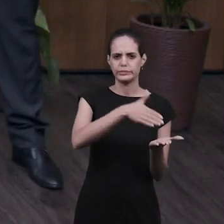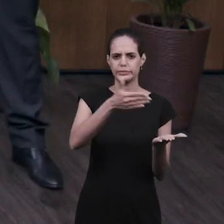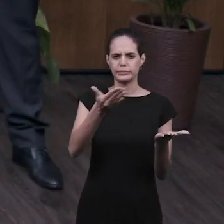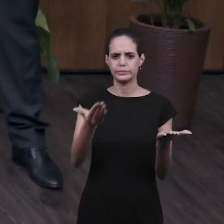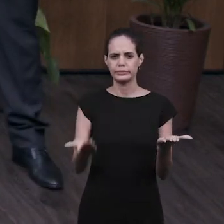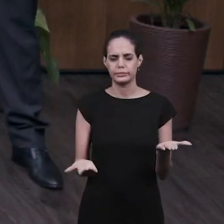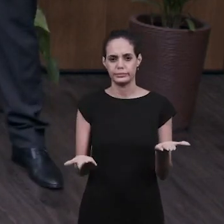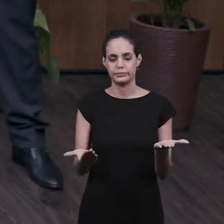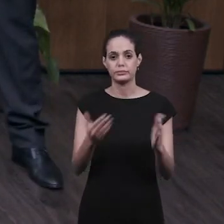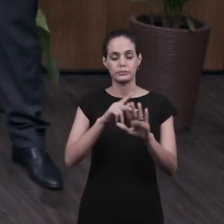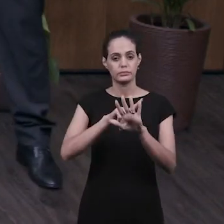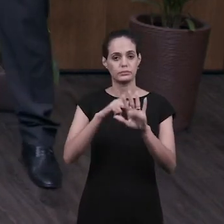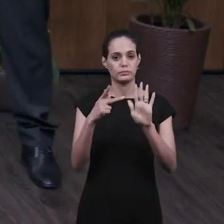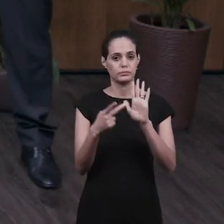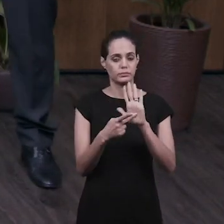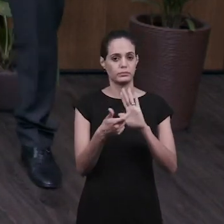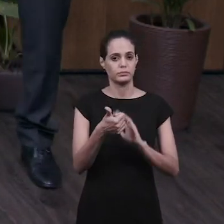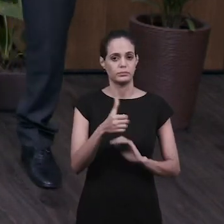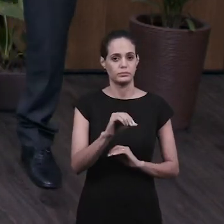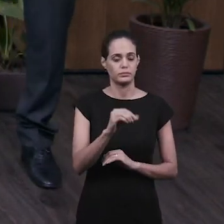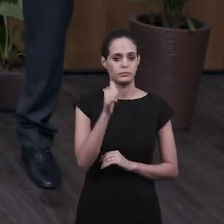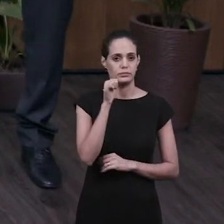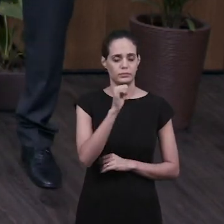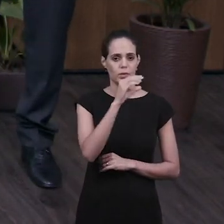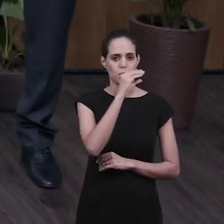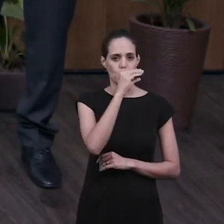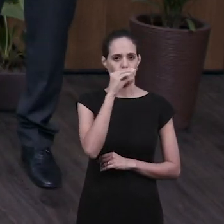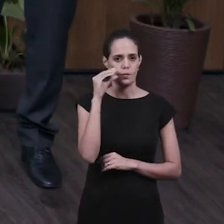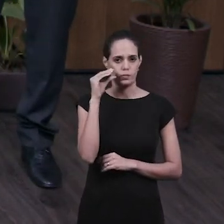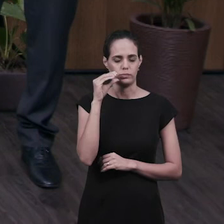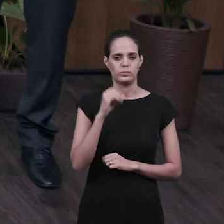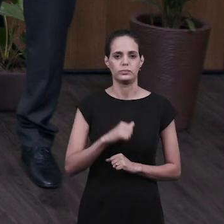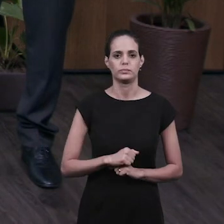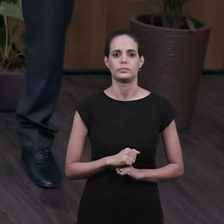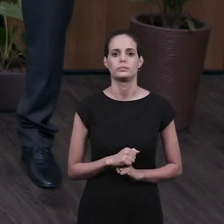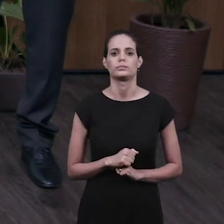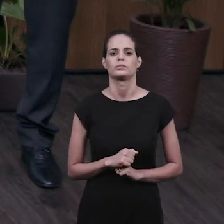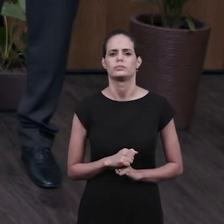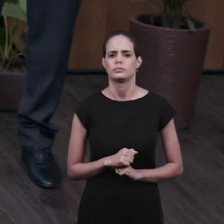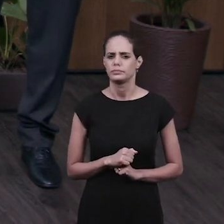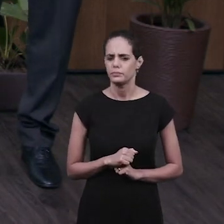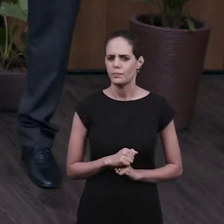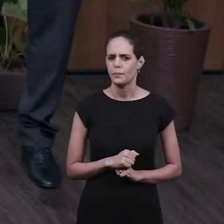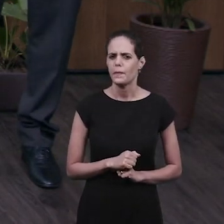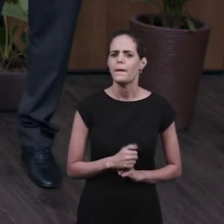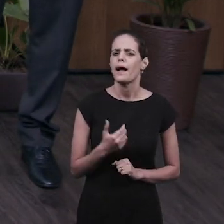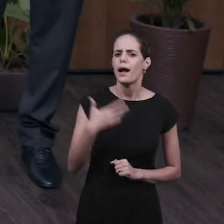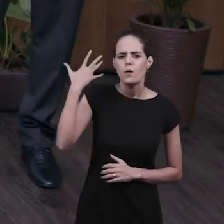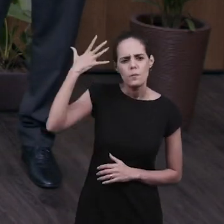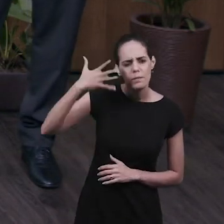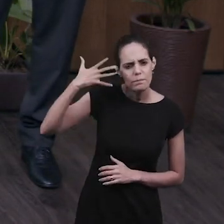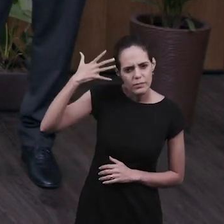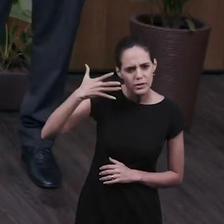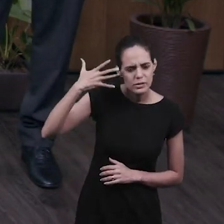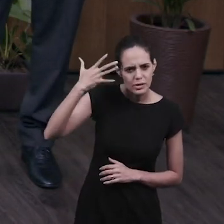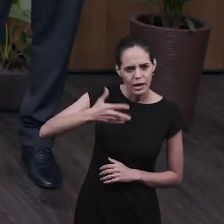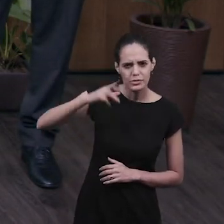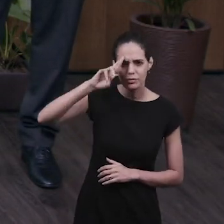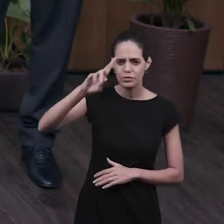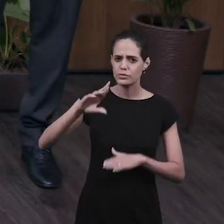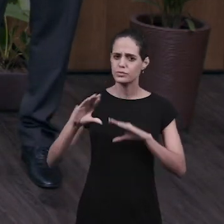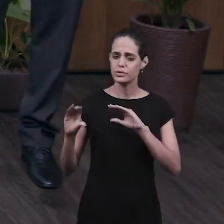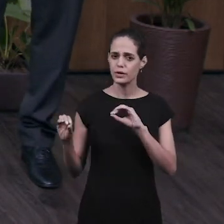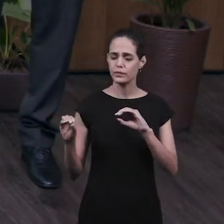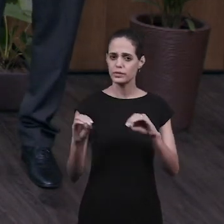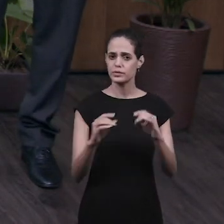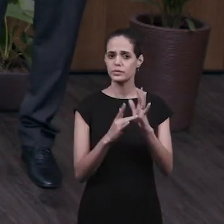vérité, la parabole des 10 vierges est à l'intérieur d'un message, une espèce d'un sermon